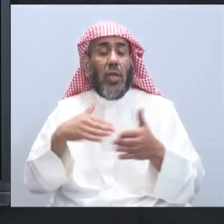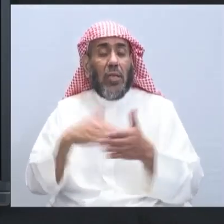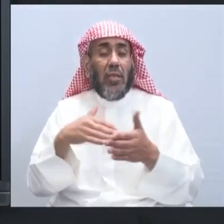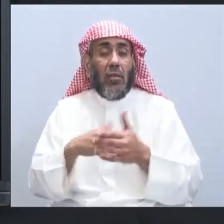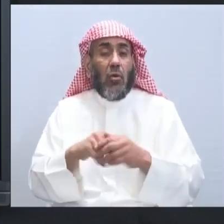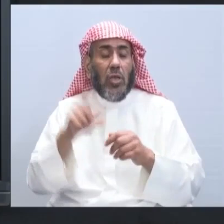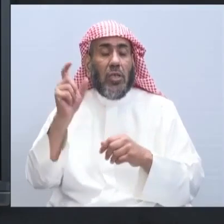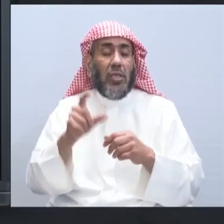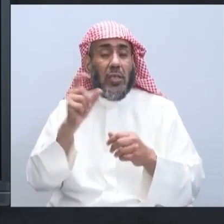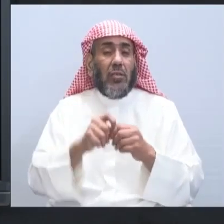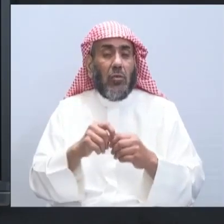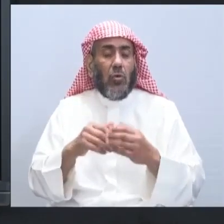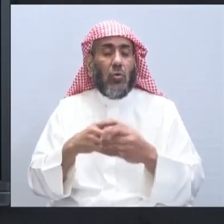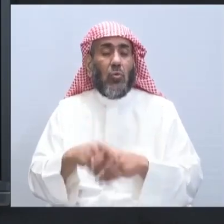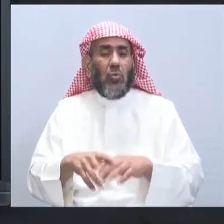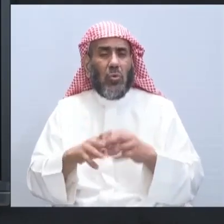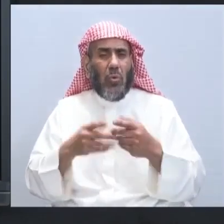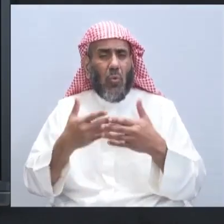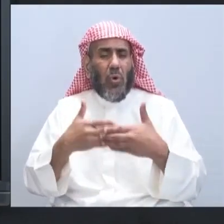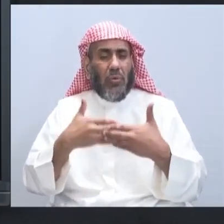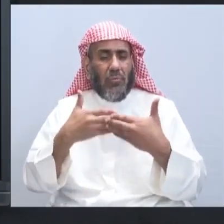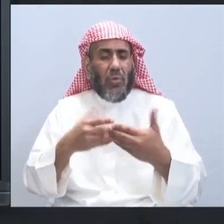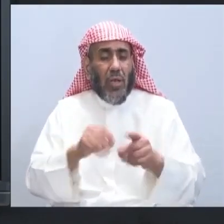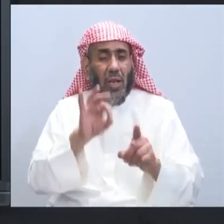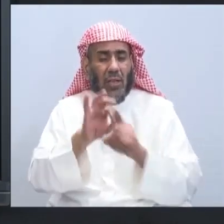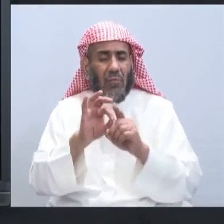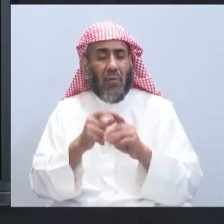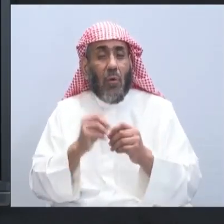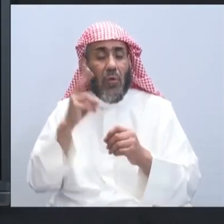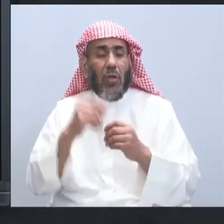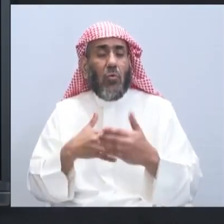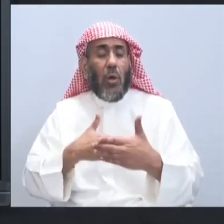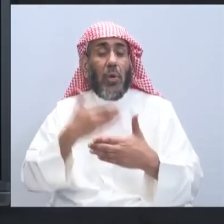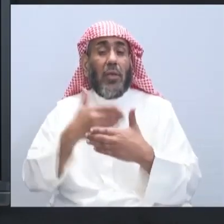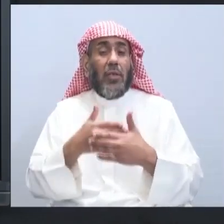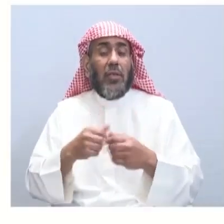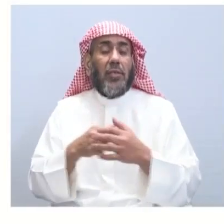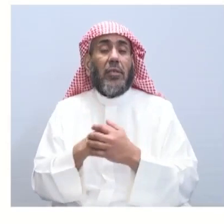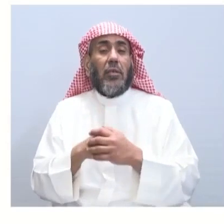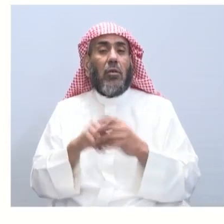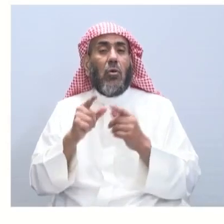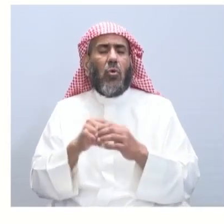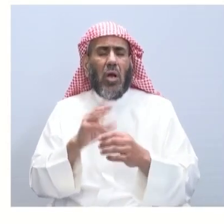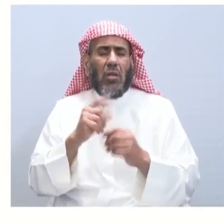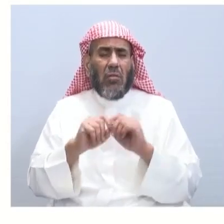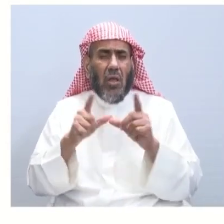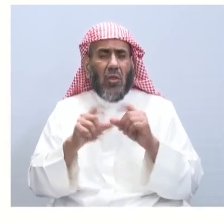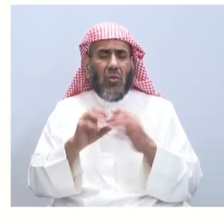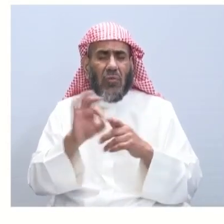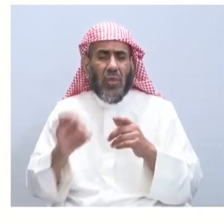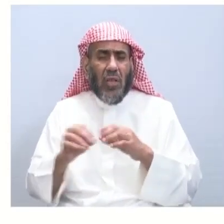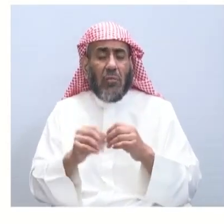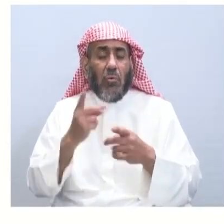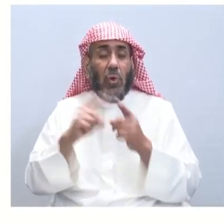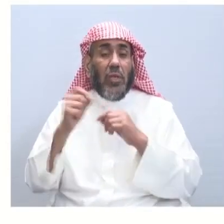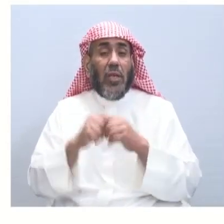وهذه الشخصيات يطوع لاجل هذا الهدف او لاجل الفكره التي يريد ان يعبر ان يعبر عنها هنا قد لا تتصل طبعا هذه التفصيلات بالروايات